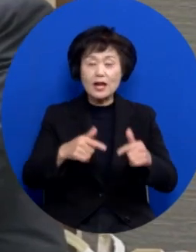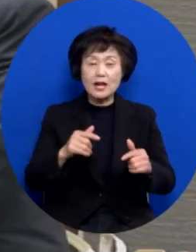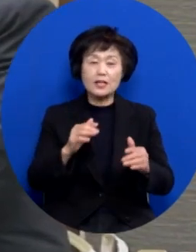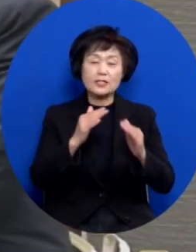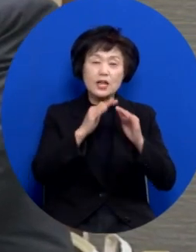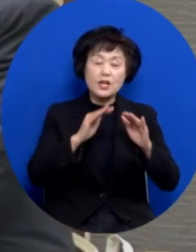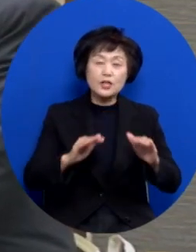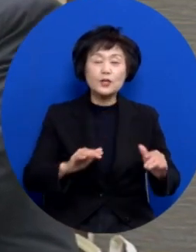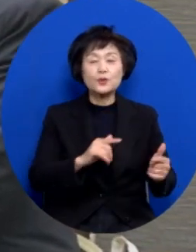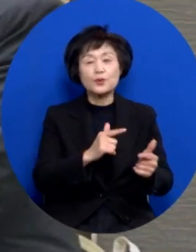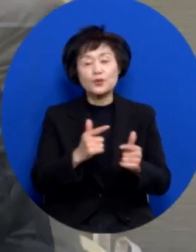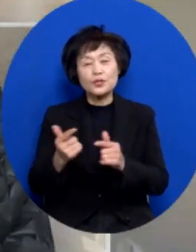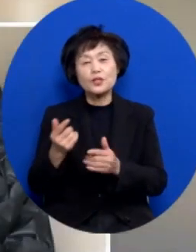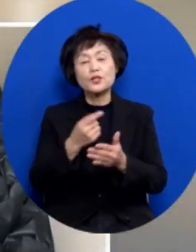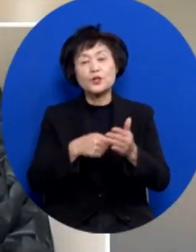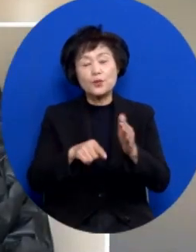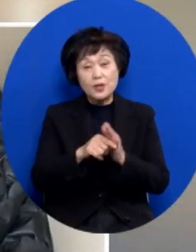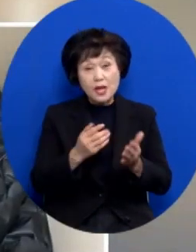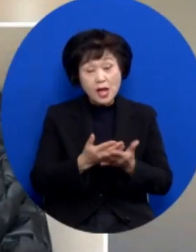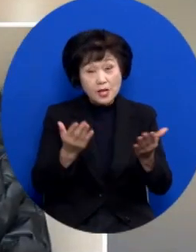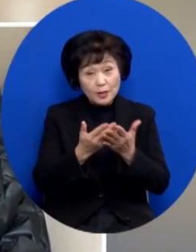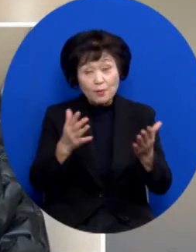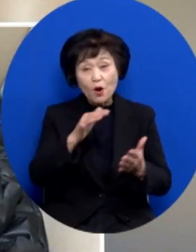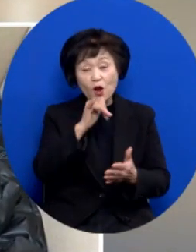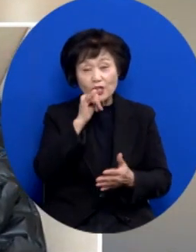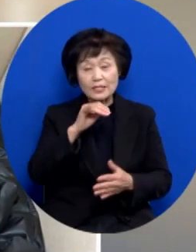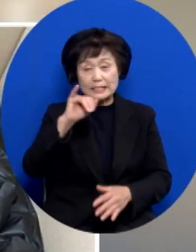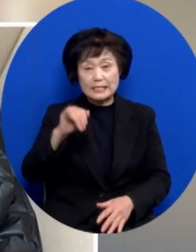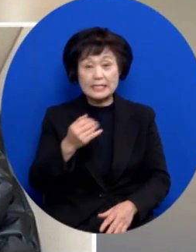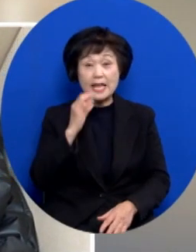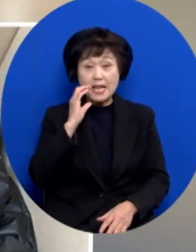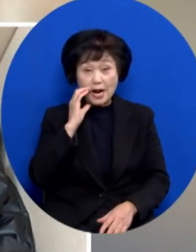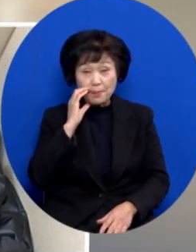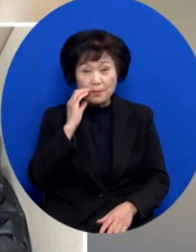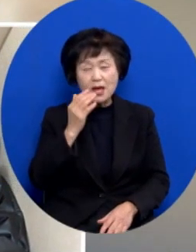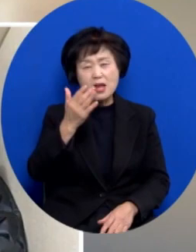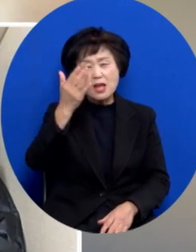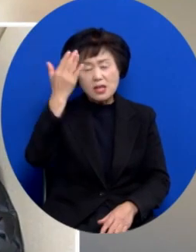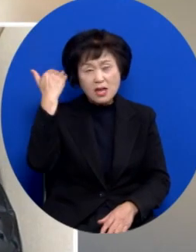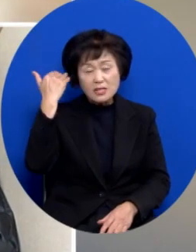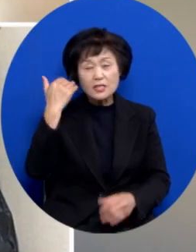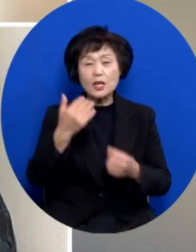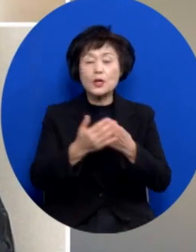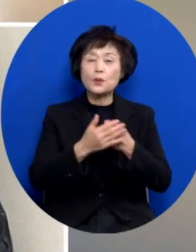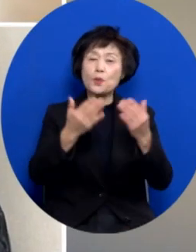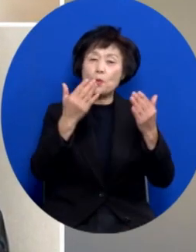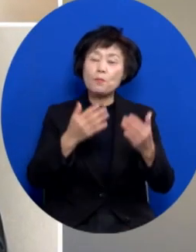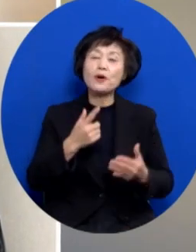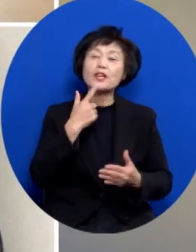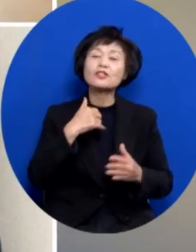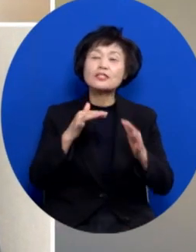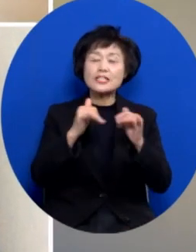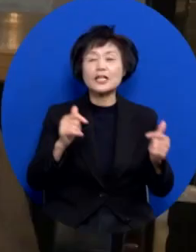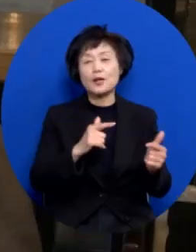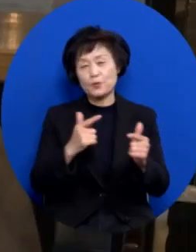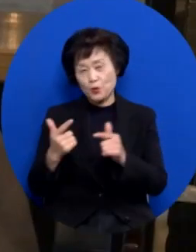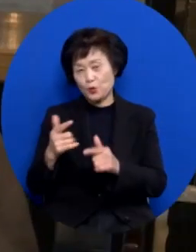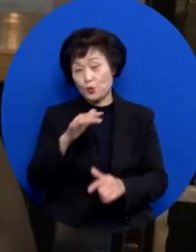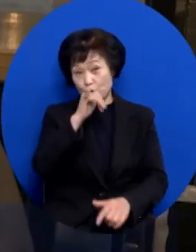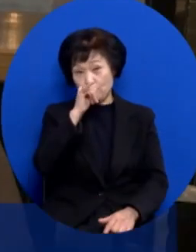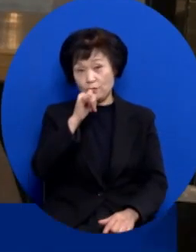진행했던 카페 제이. 산타 프로젝트 기부자들 중에는 과거 도움을 받았던 기부자들도 있습니다.